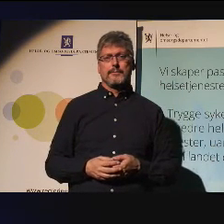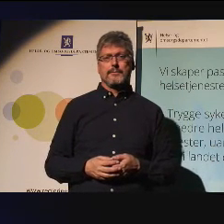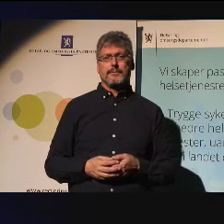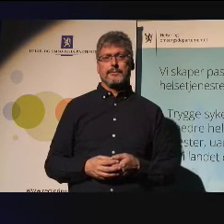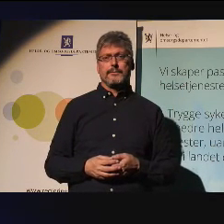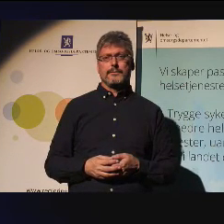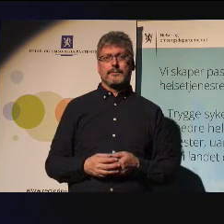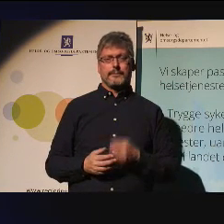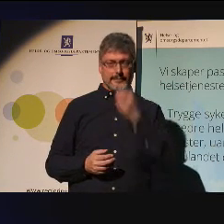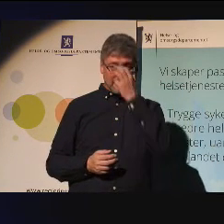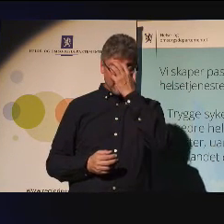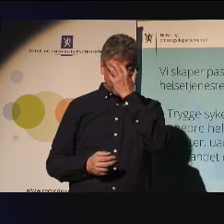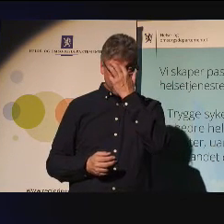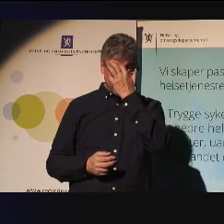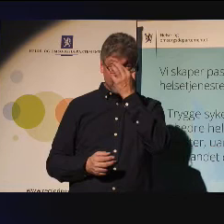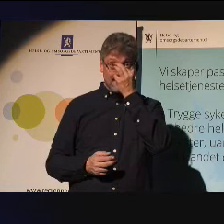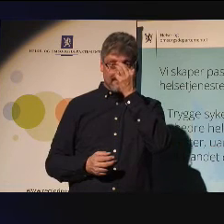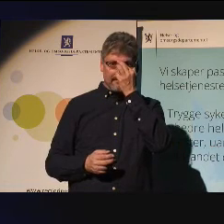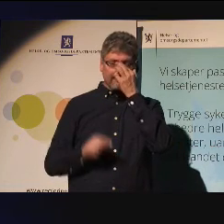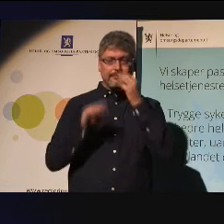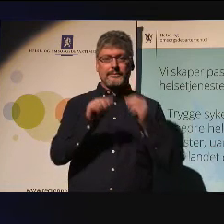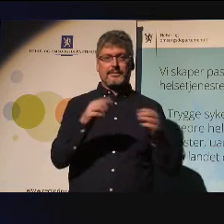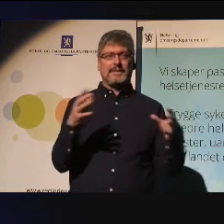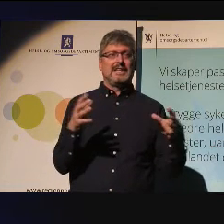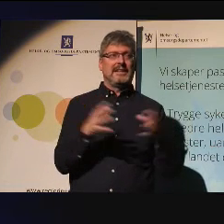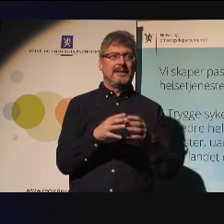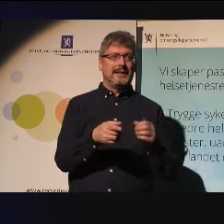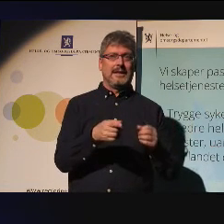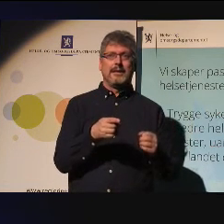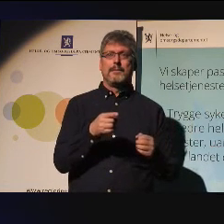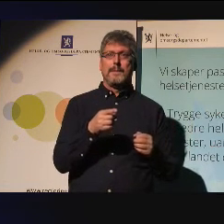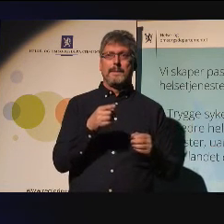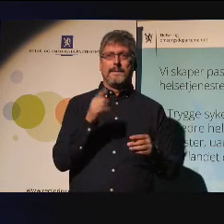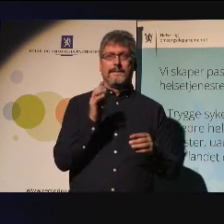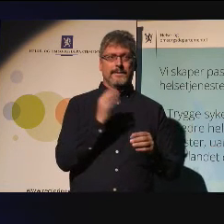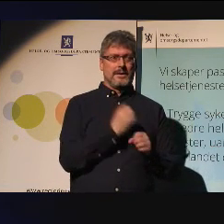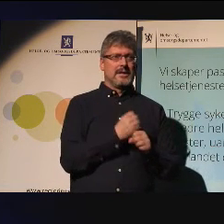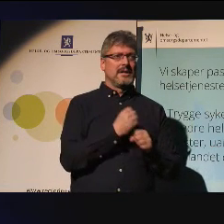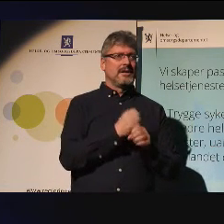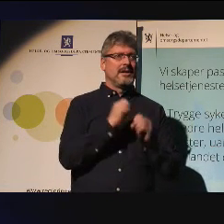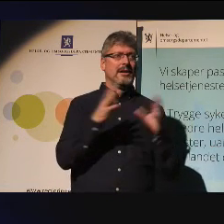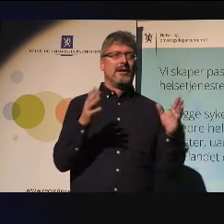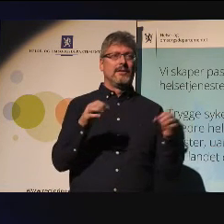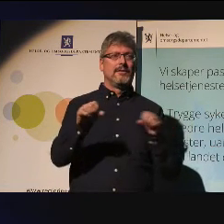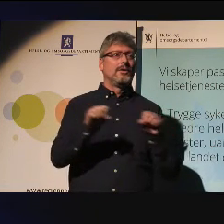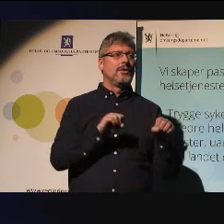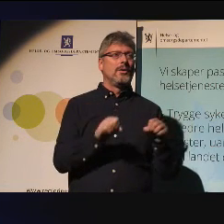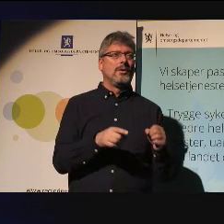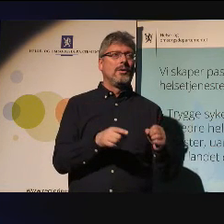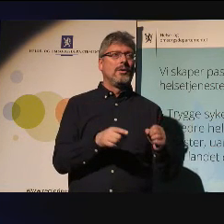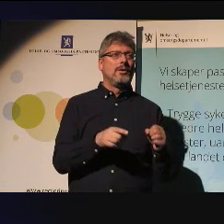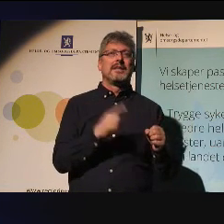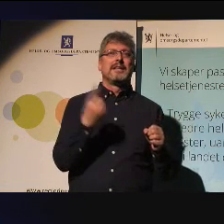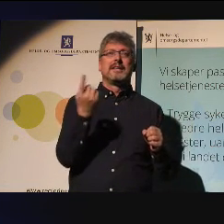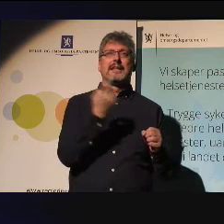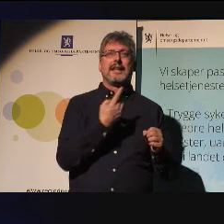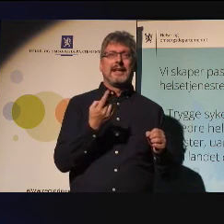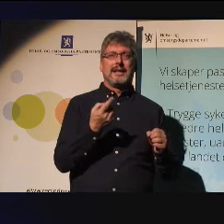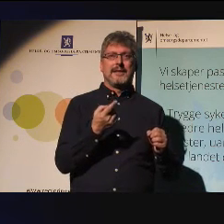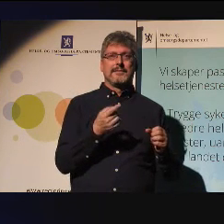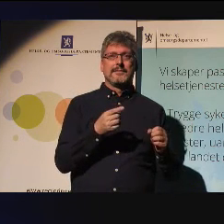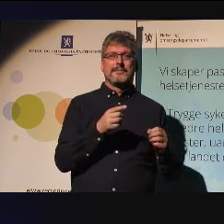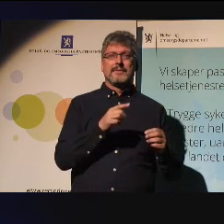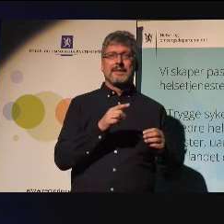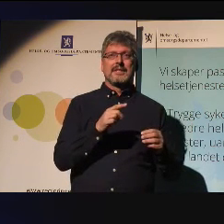Det å arbeide i team, det egner seg ikke bare for kommunene. Det egner seg i hele helsetjenesten.